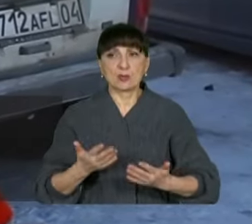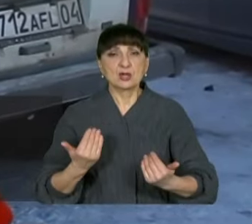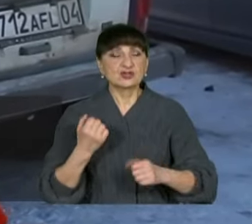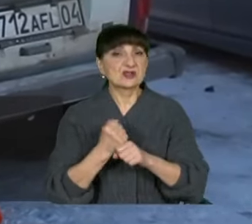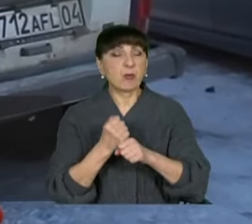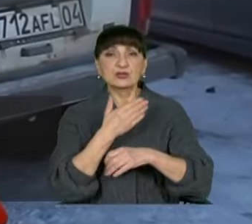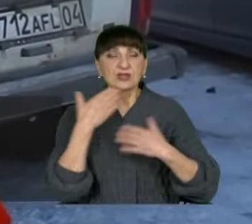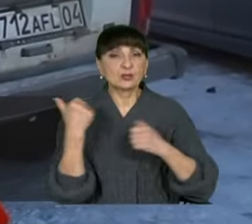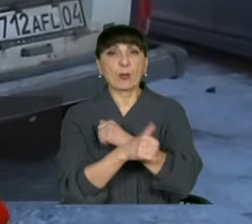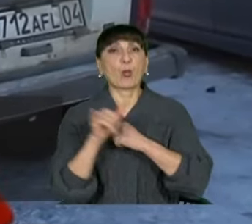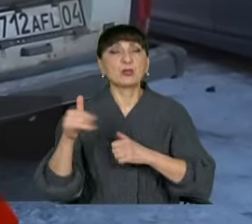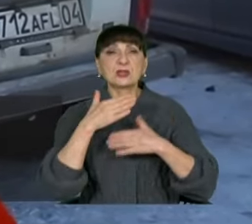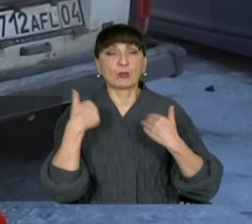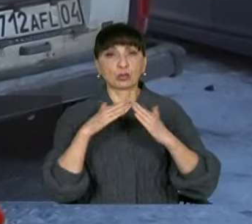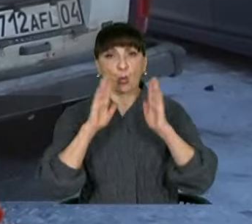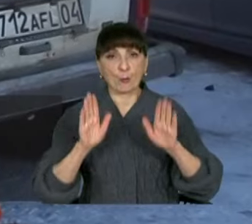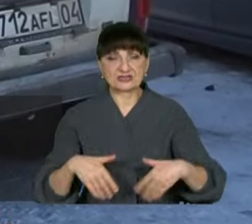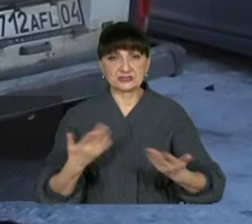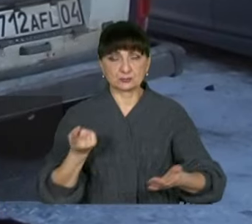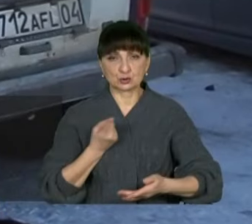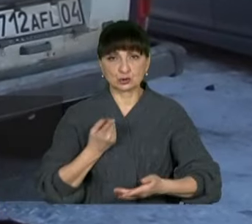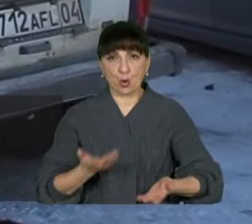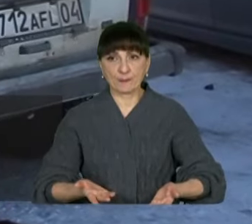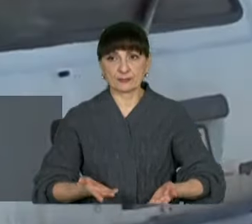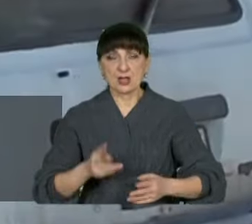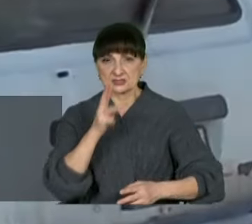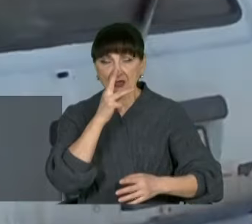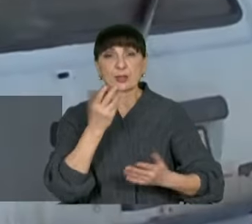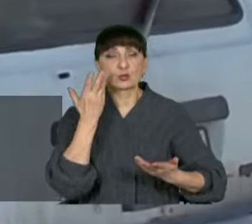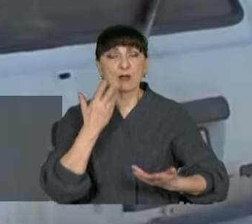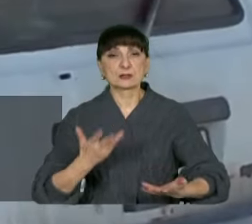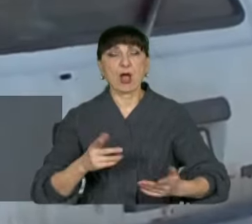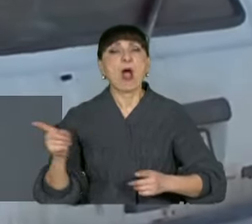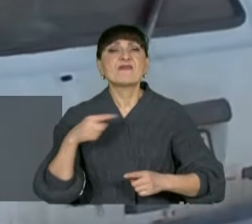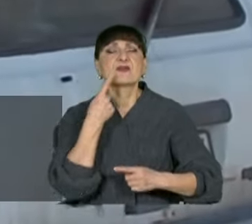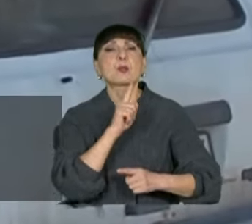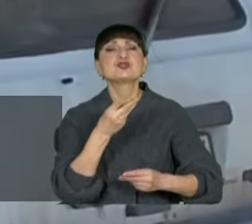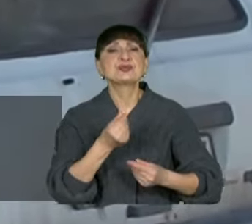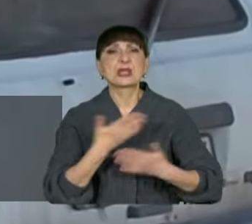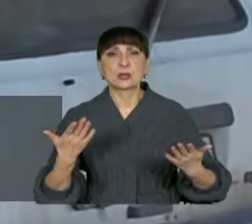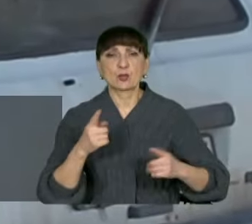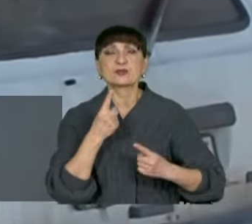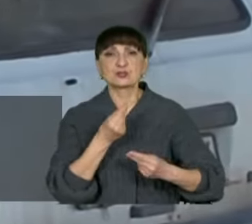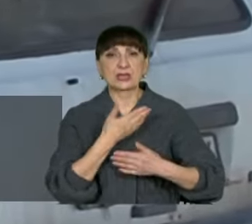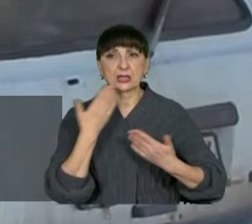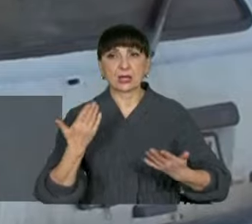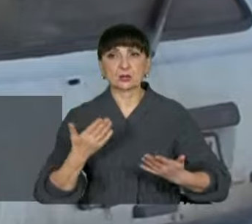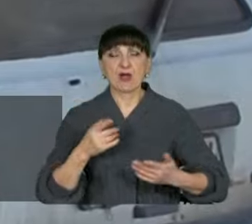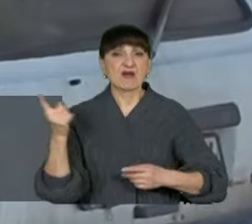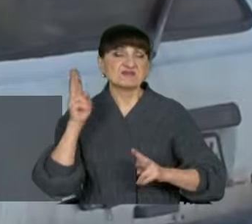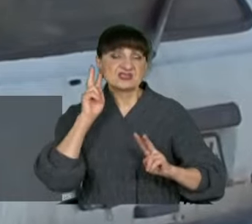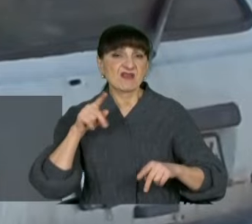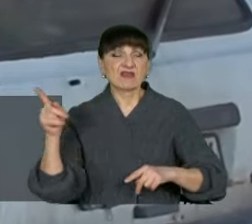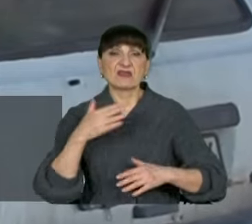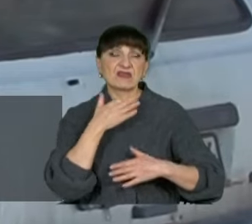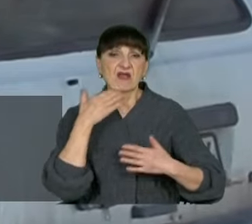нету, материала у них нету. Мы дома сидим. Ждем. Угу. Зарплату ждем. А что вам говорят? Почему денег нет? Ой, не знаю, они вот не